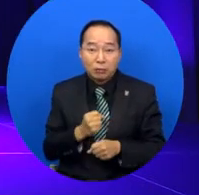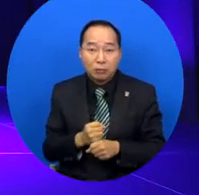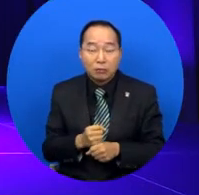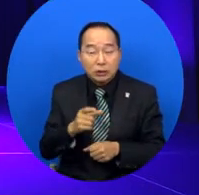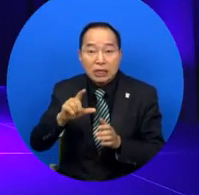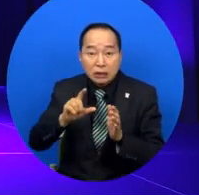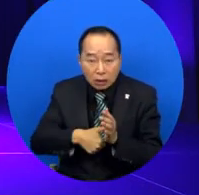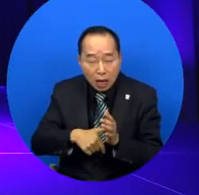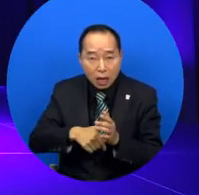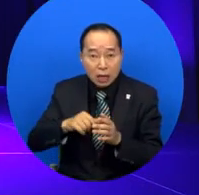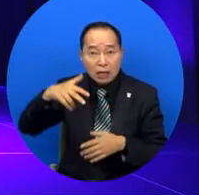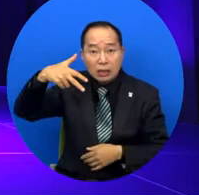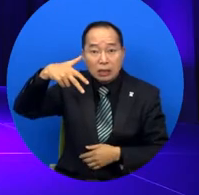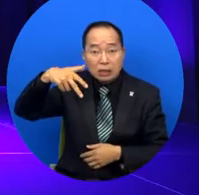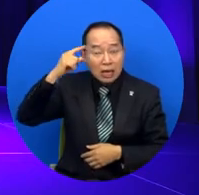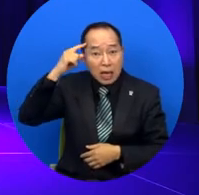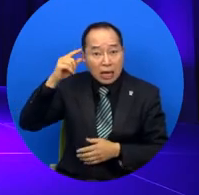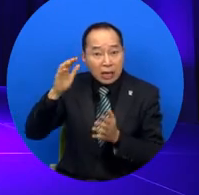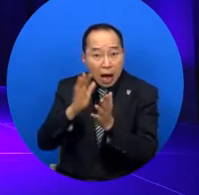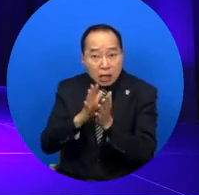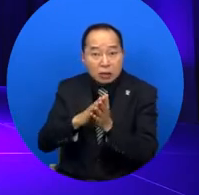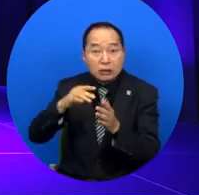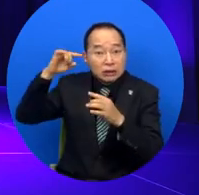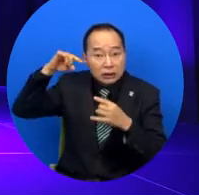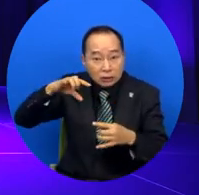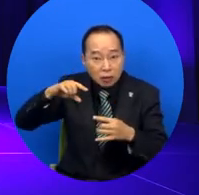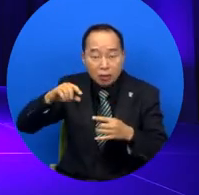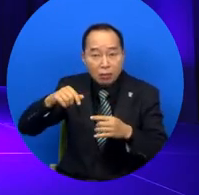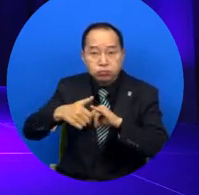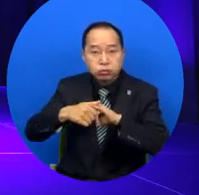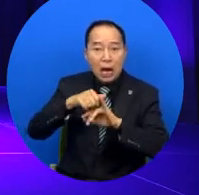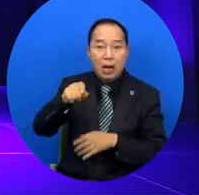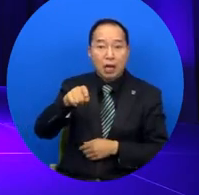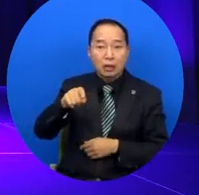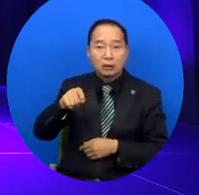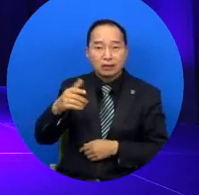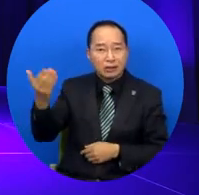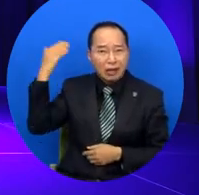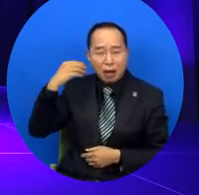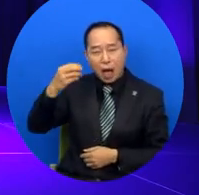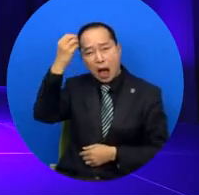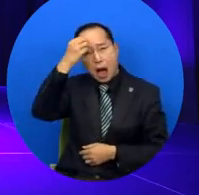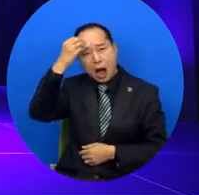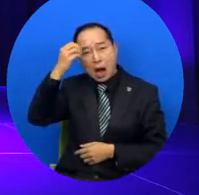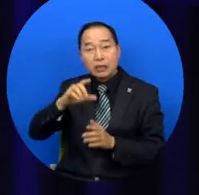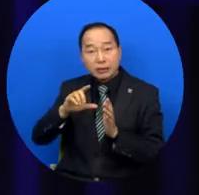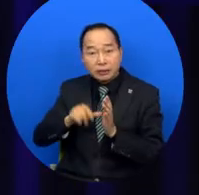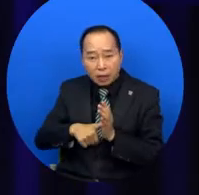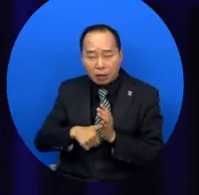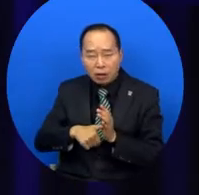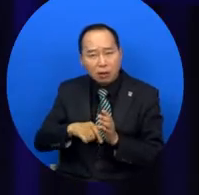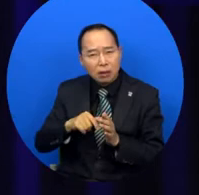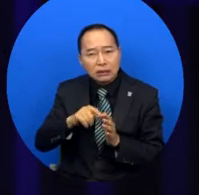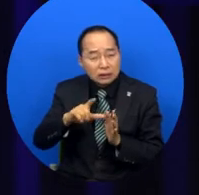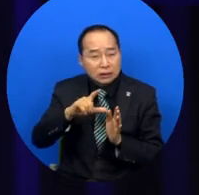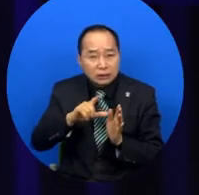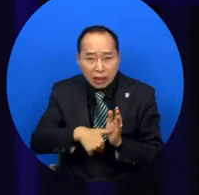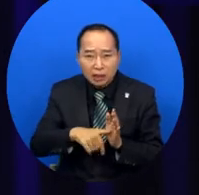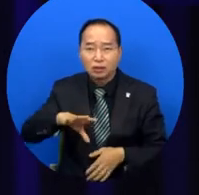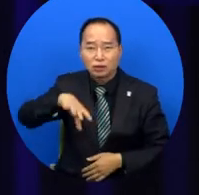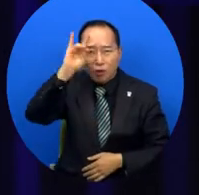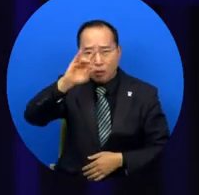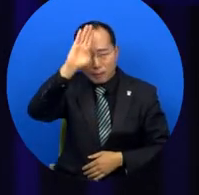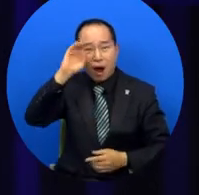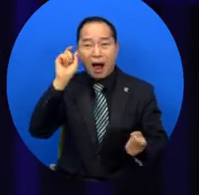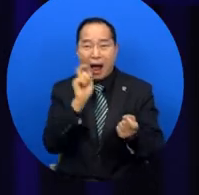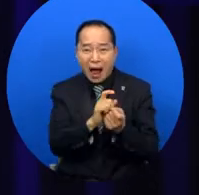이거예요. 근데 나는 어떻게 됐냐면 그날 근육통 온몸에 퍼진 이상한 날 있잖아요. 그날 아마 감염이었을 거예요.